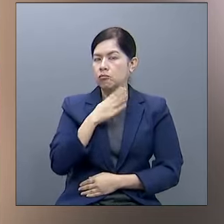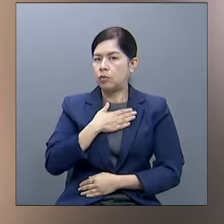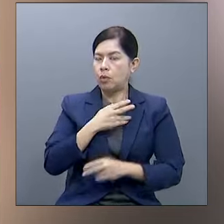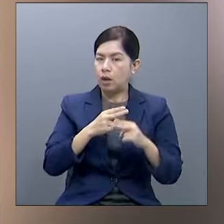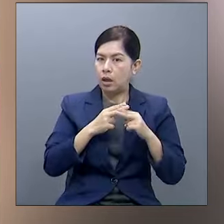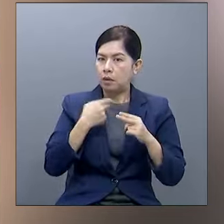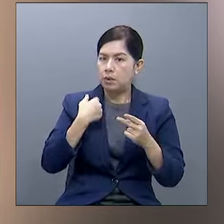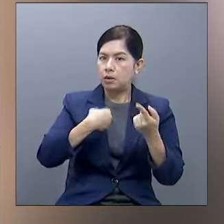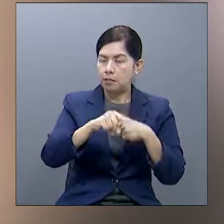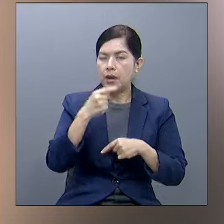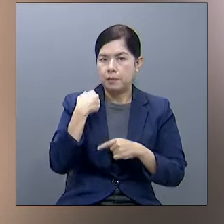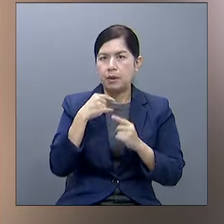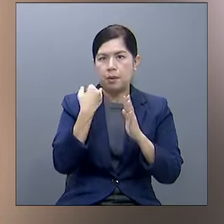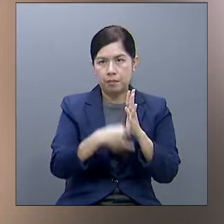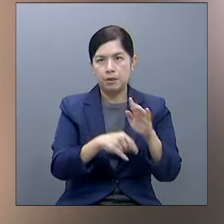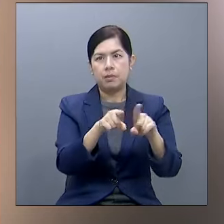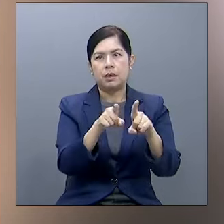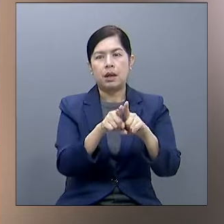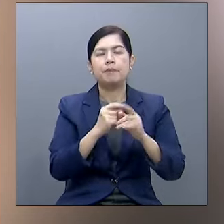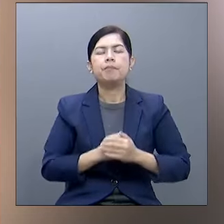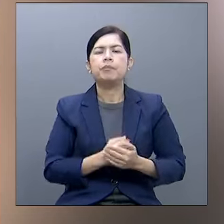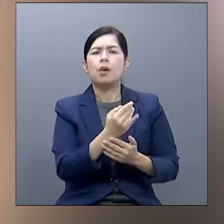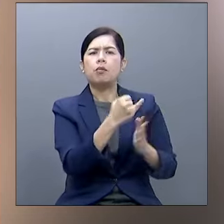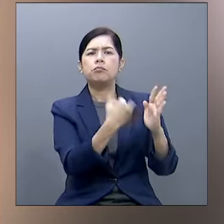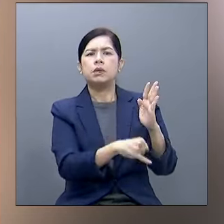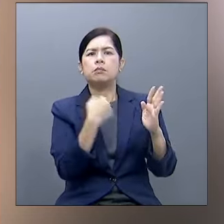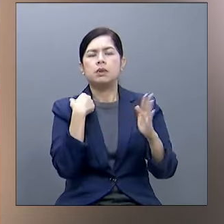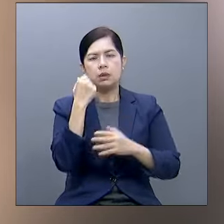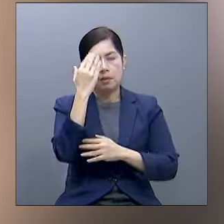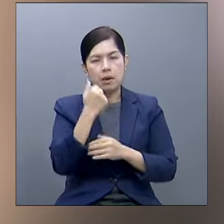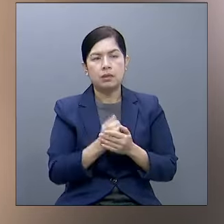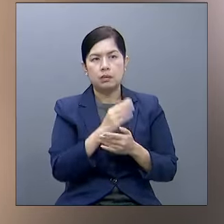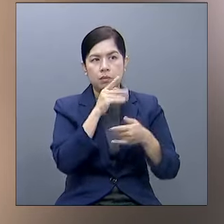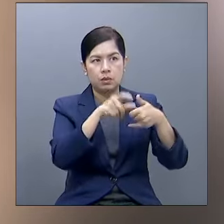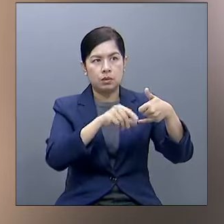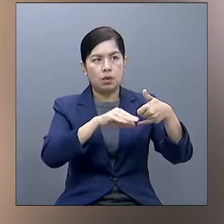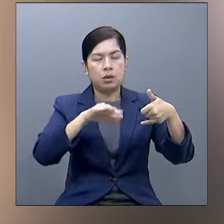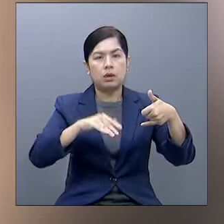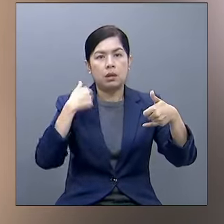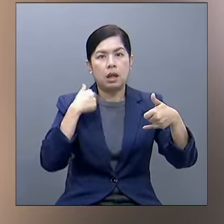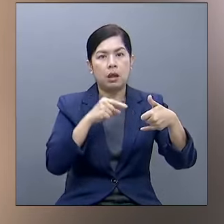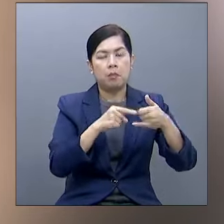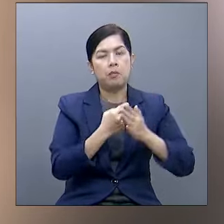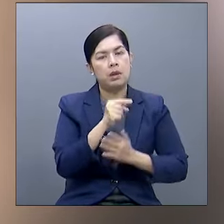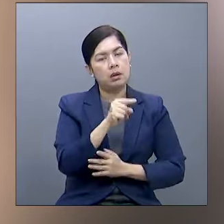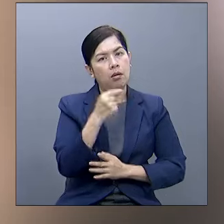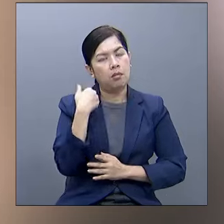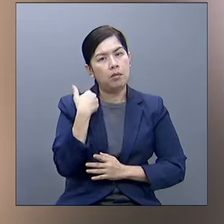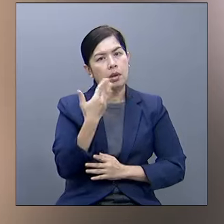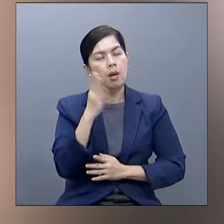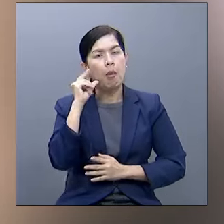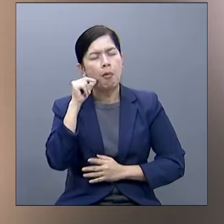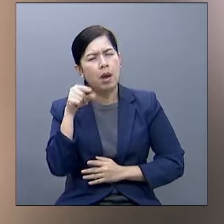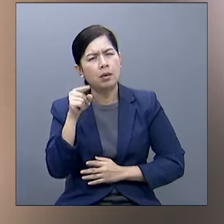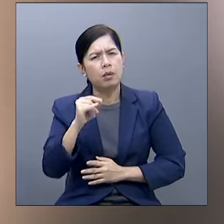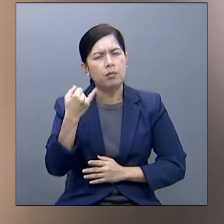ผิดเหมือนกัน ผิดเหมือนกัน แล้ว ทั้งคู่ แล้วอย่างนี้ตอนผิดเนี่ยเด็กคนที่พากไปคนที่เป็นคนกระทำเนี่ยรับผิดหรือว่าต้องเป็นพ่อแม่เขารับผิดใช่ไห ม